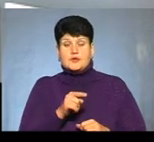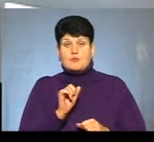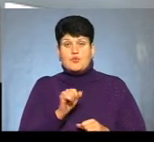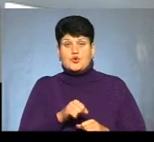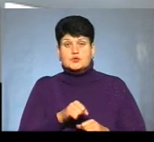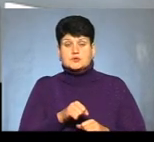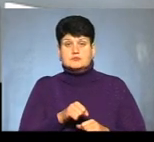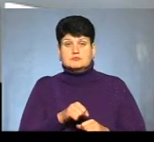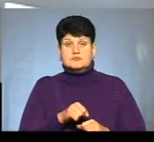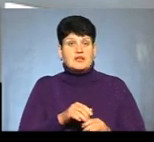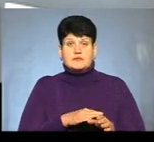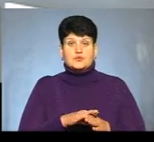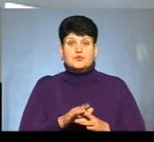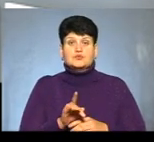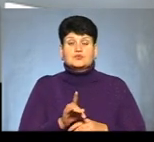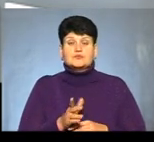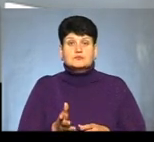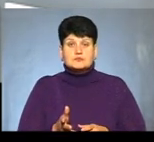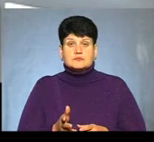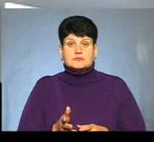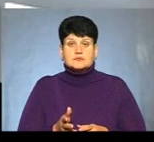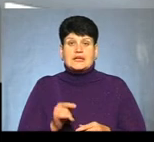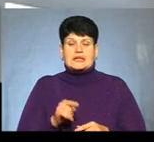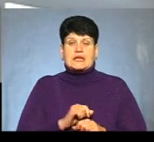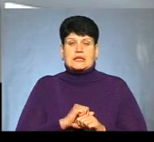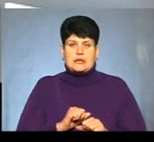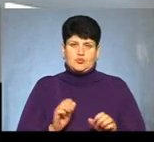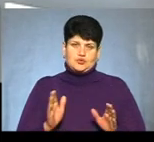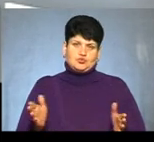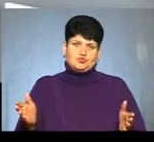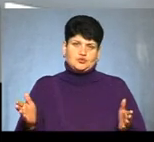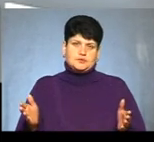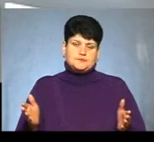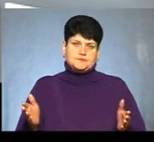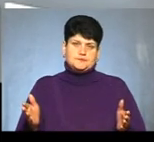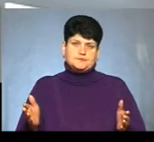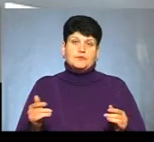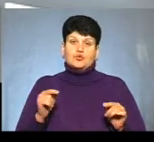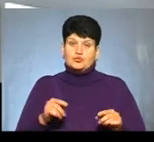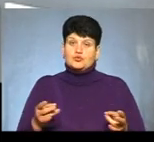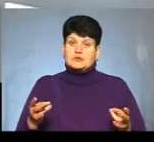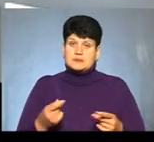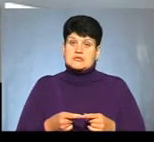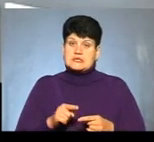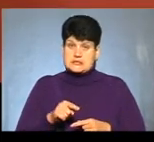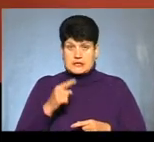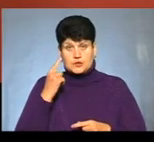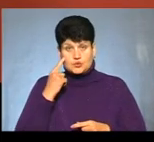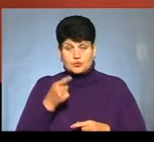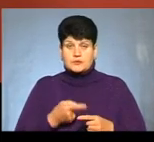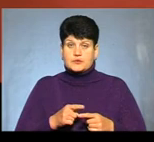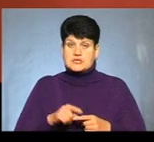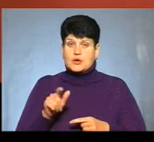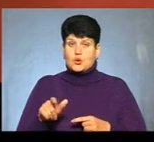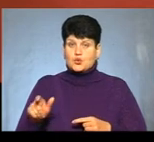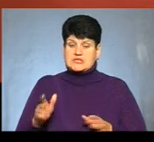побачить, що він може, може він не справляється в чомусь. Ну, так не може бути. Тому треба за це